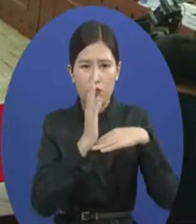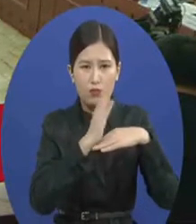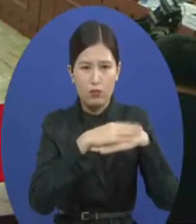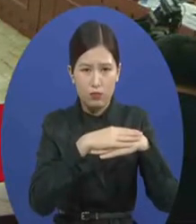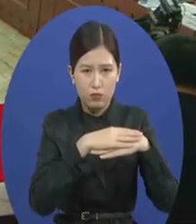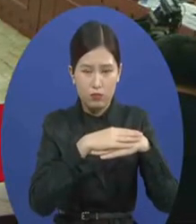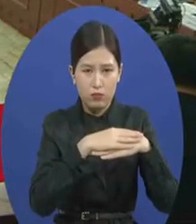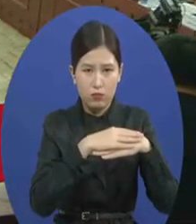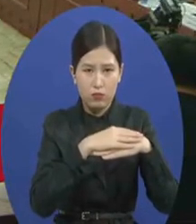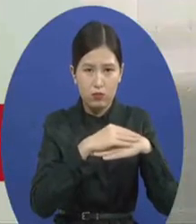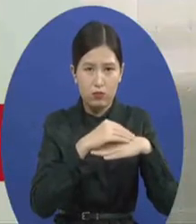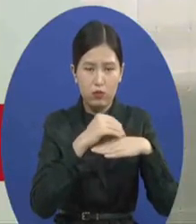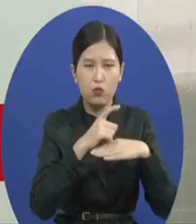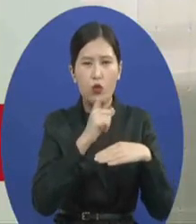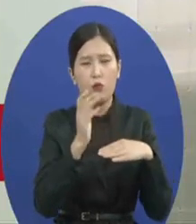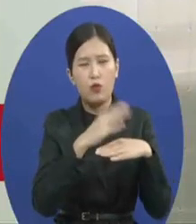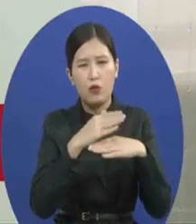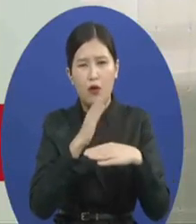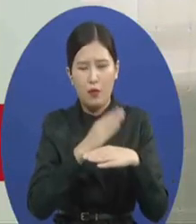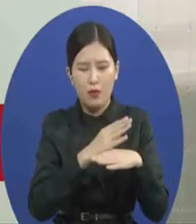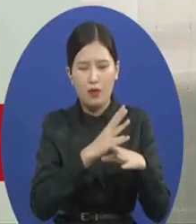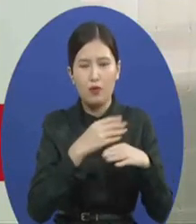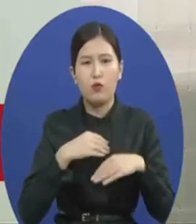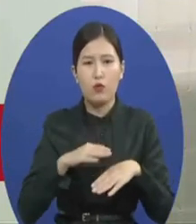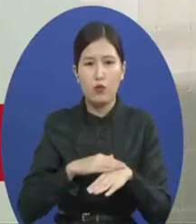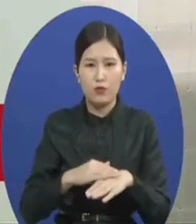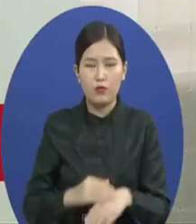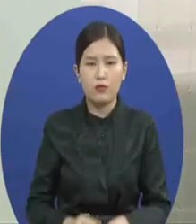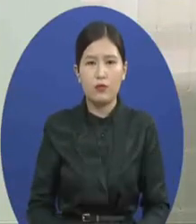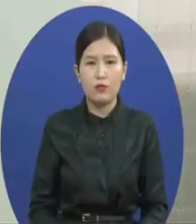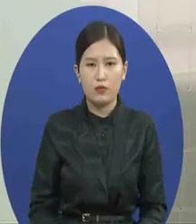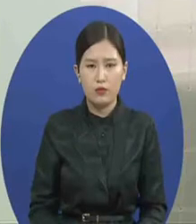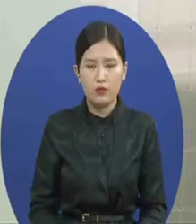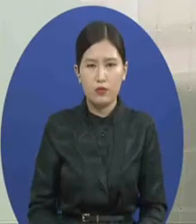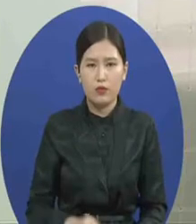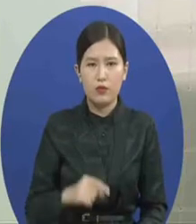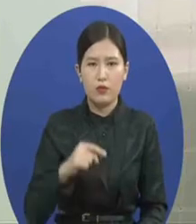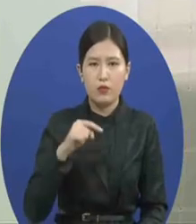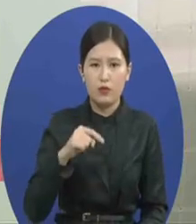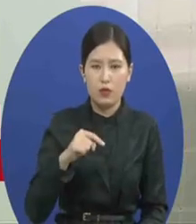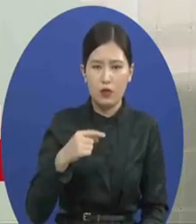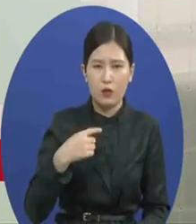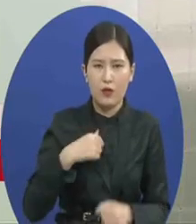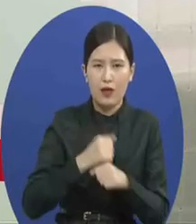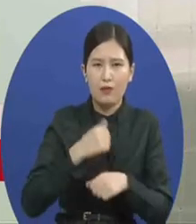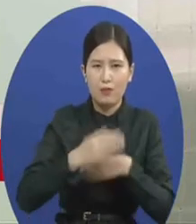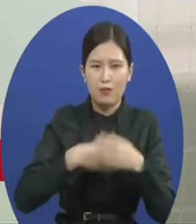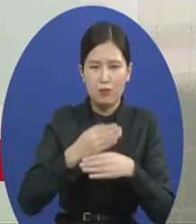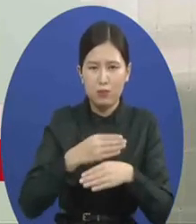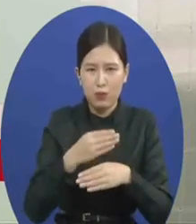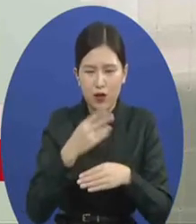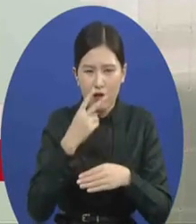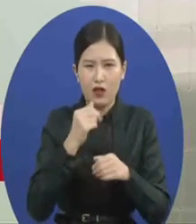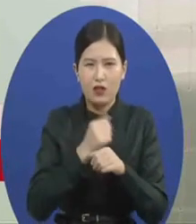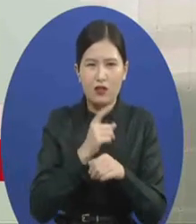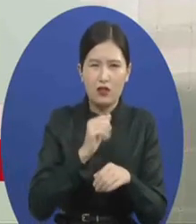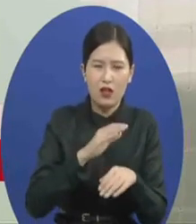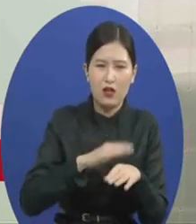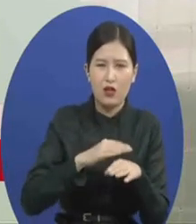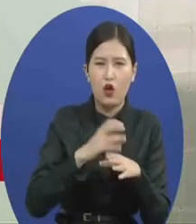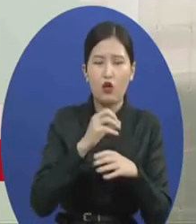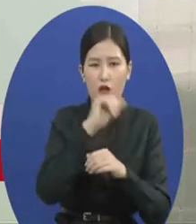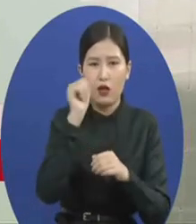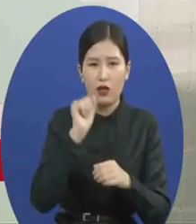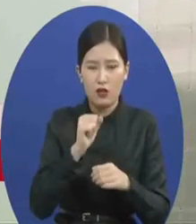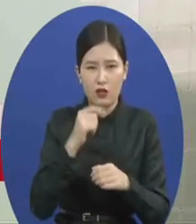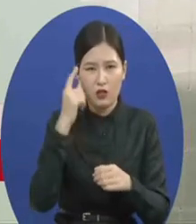олноосоо үйлчлэл төслөө. Хэрэгжилтийн шатан дээр засвар сайжруулах осон олон асуудал гарсан гэдгийг энд бас хэлээ. Эстратег төлөвлөлт